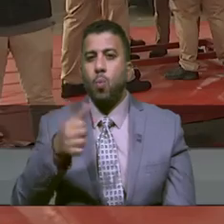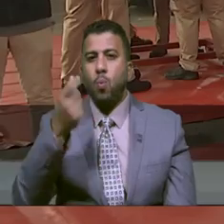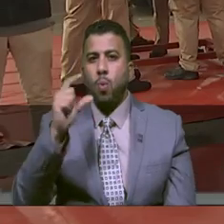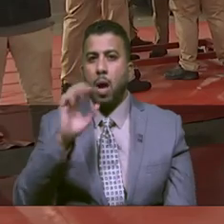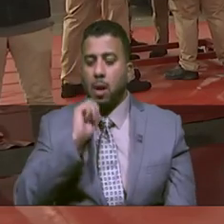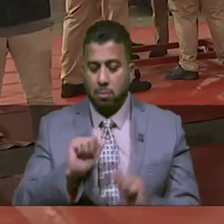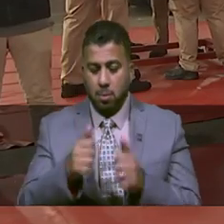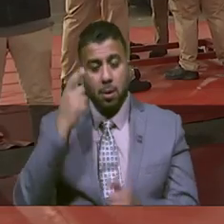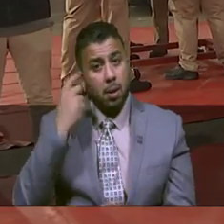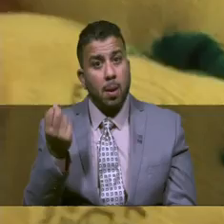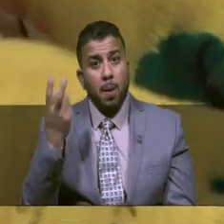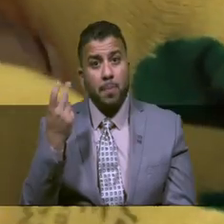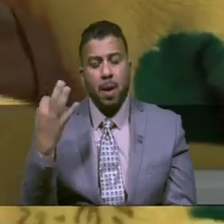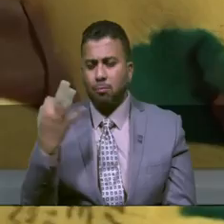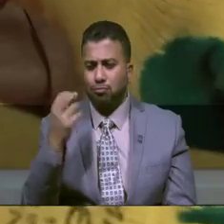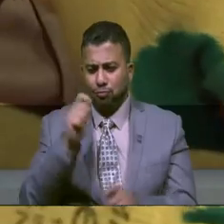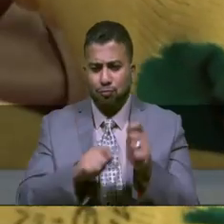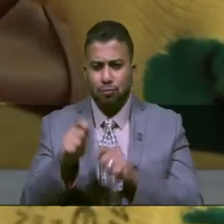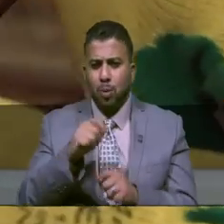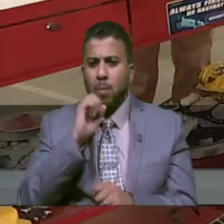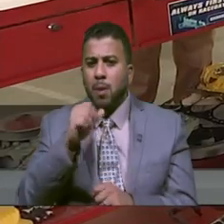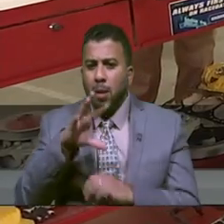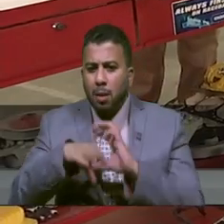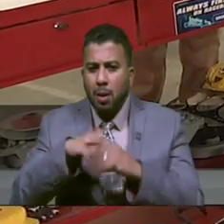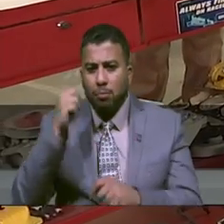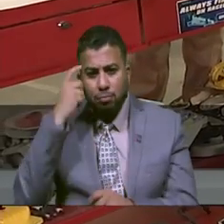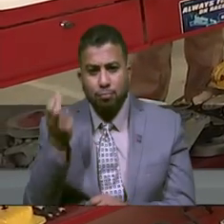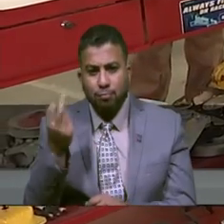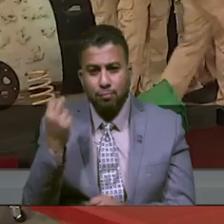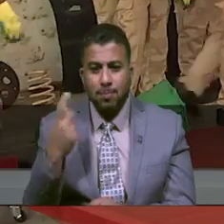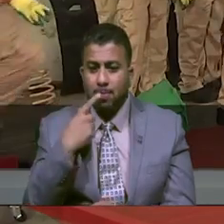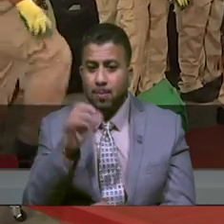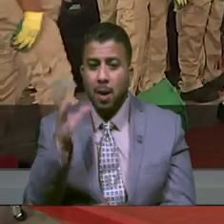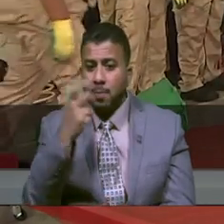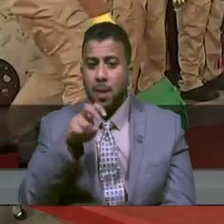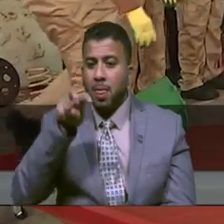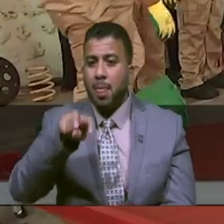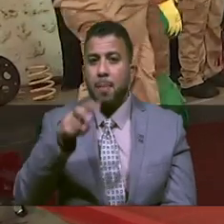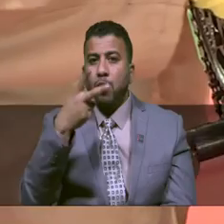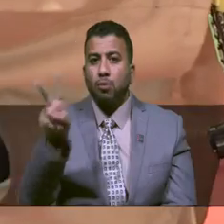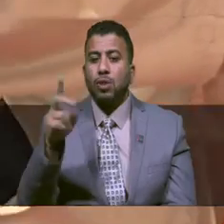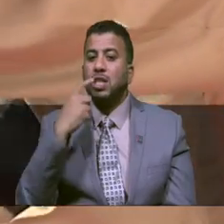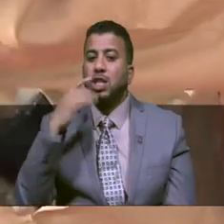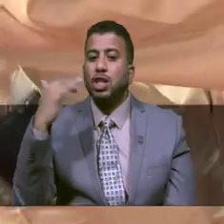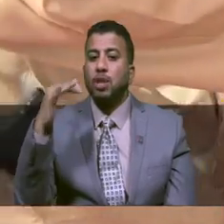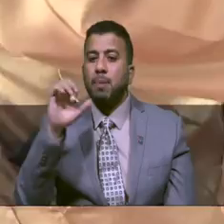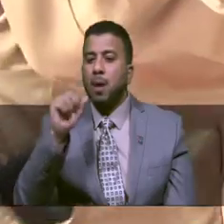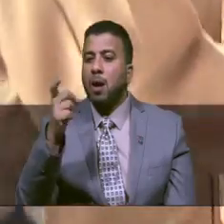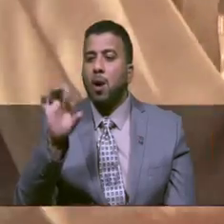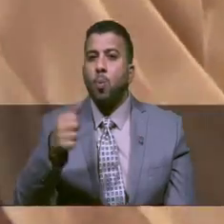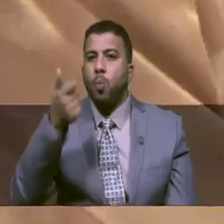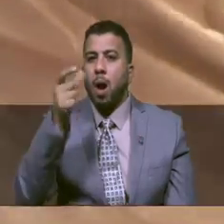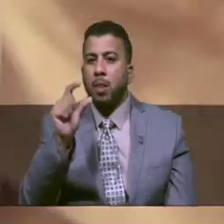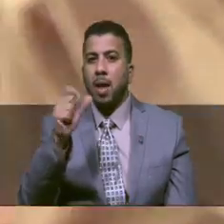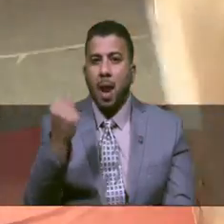مبادرة أبدع وصنع من الهواية إلى المهارة، التي شارك فيها 28 شابا من رواد الأعمال